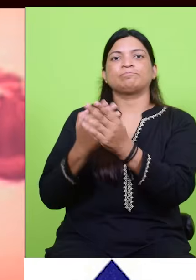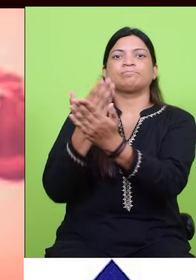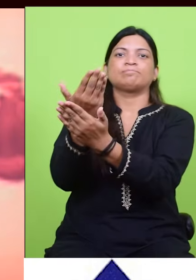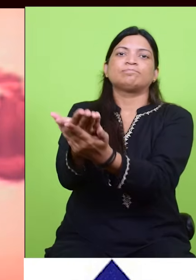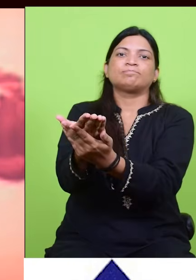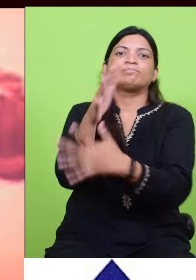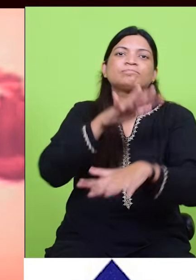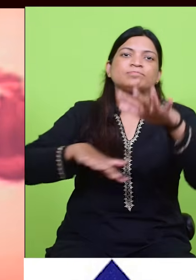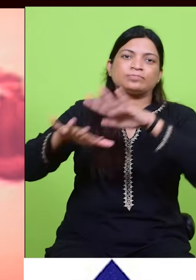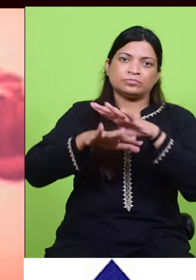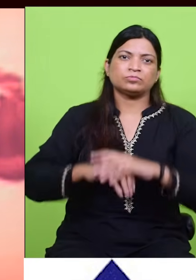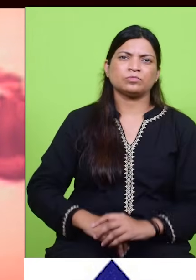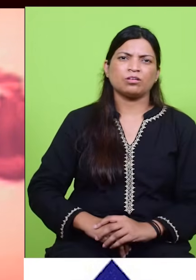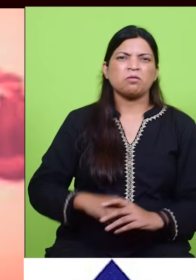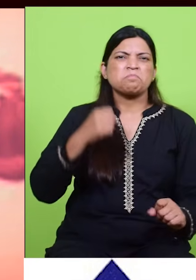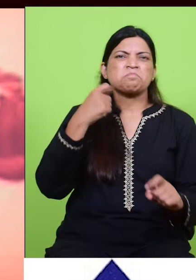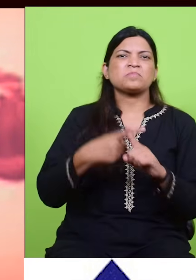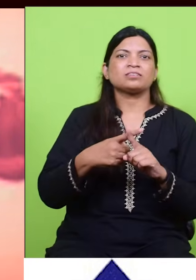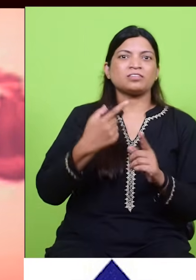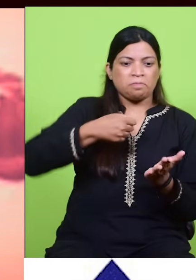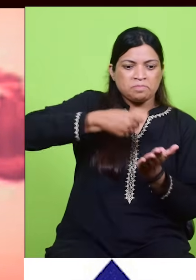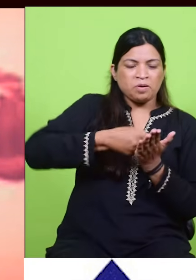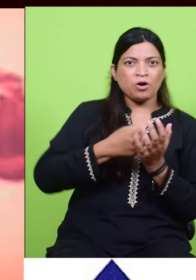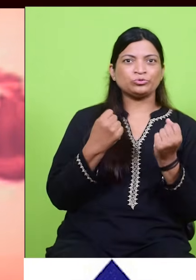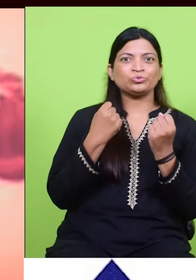बेटे, तुम गुरदीप बोलो क्या,